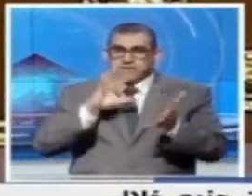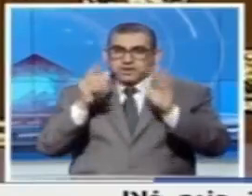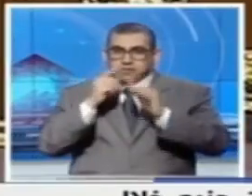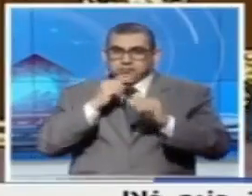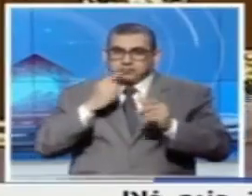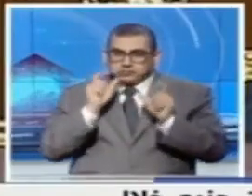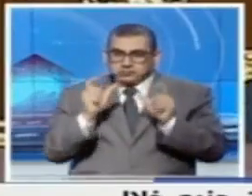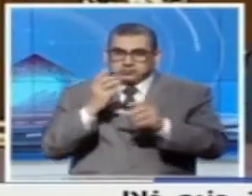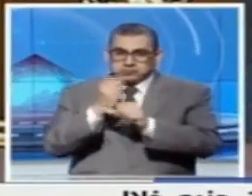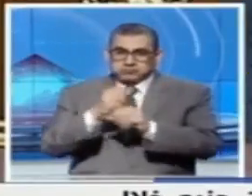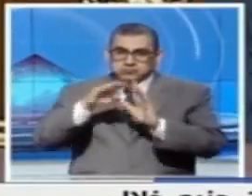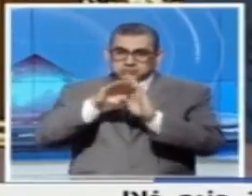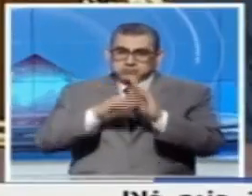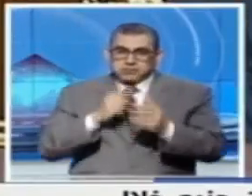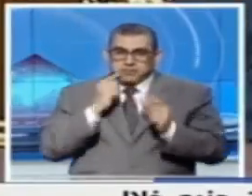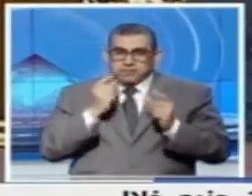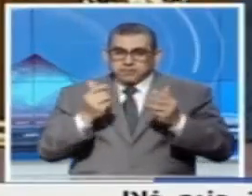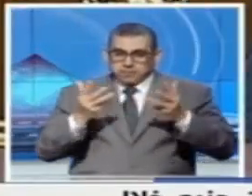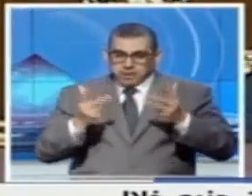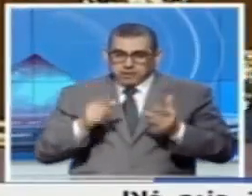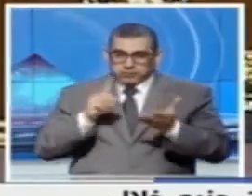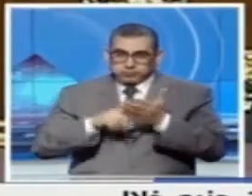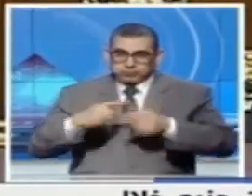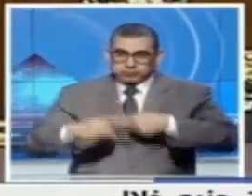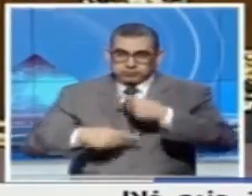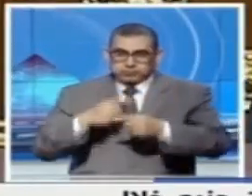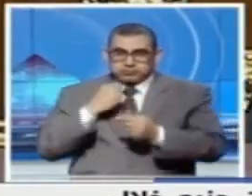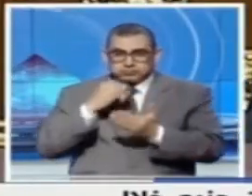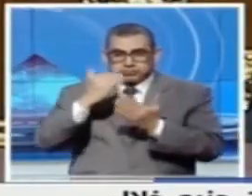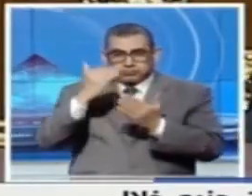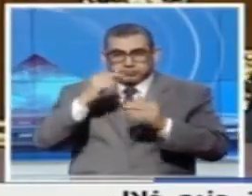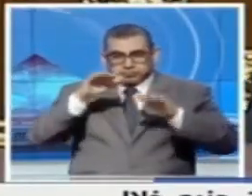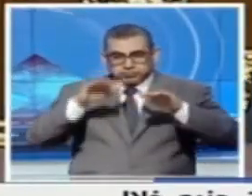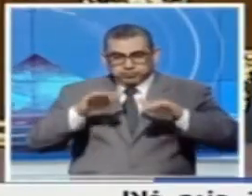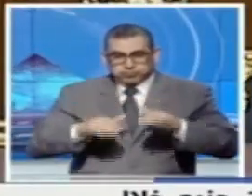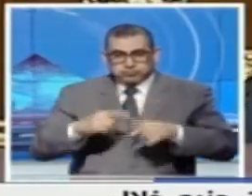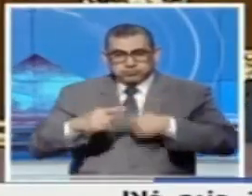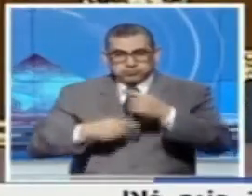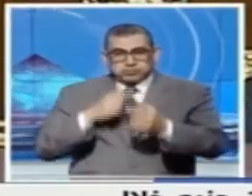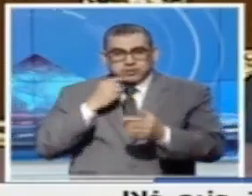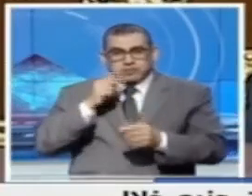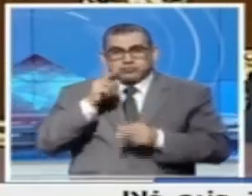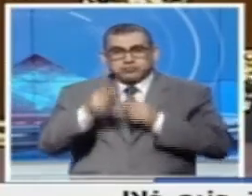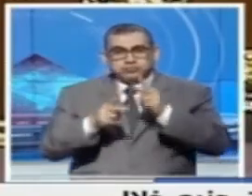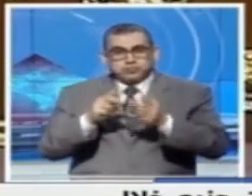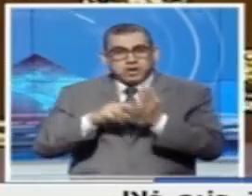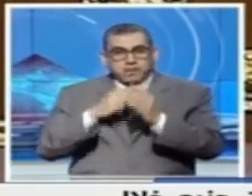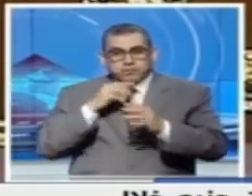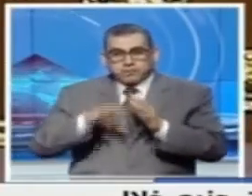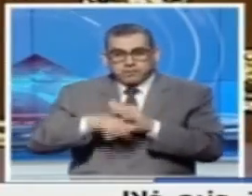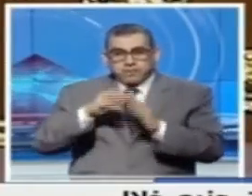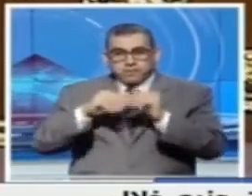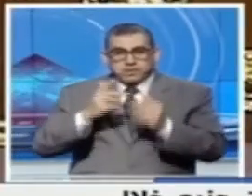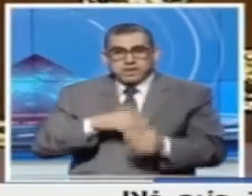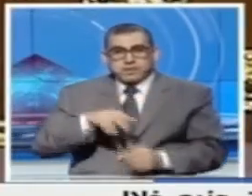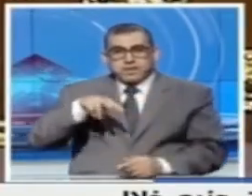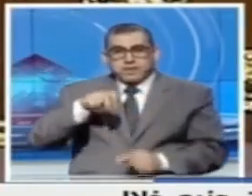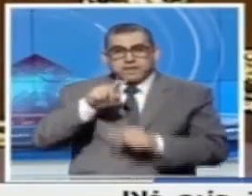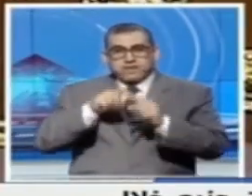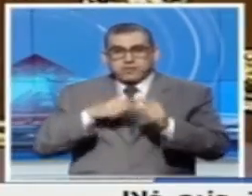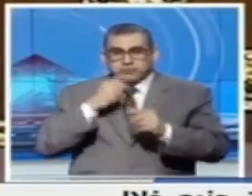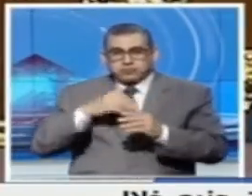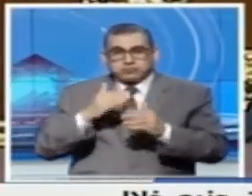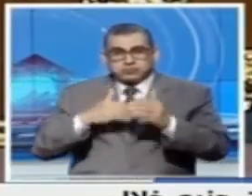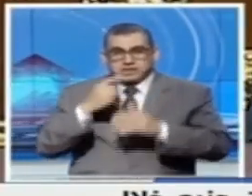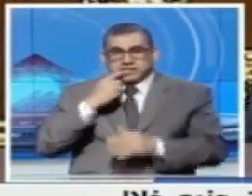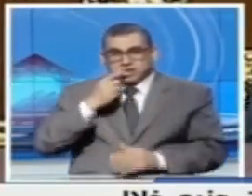على الانضباط المالي واستمرار جهود الخفض التدريجي لمعدلات الدين للناتج المحلي لأقل من 80%